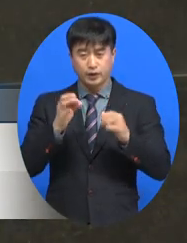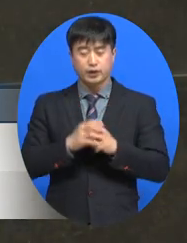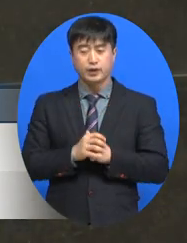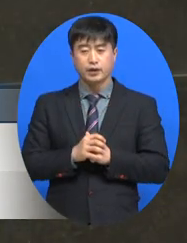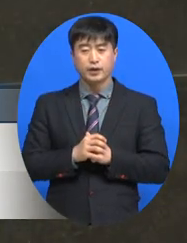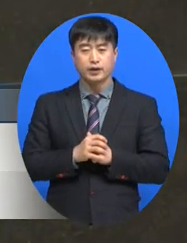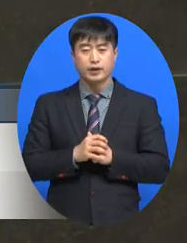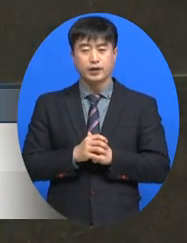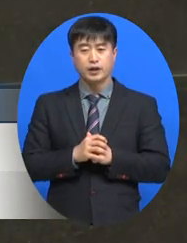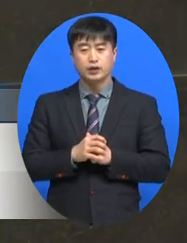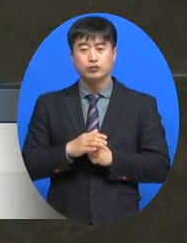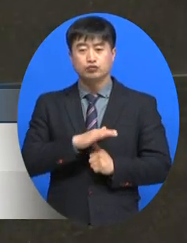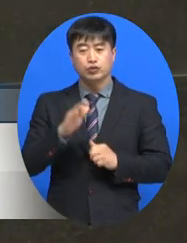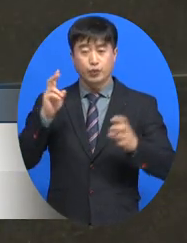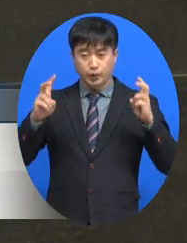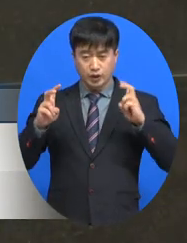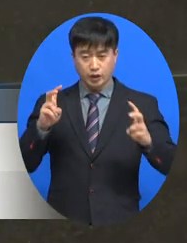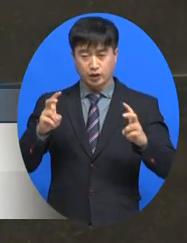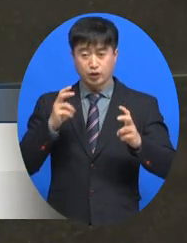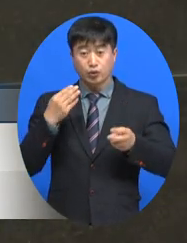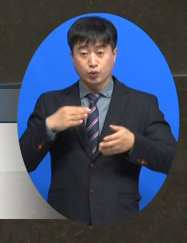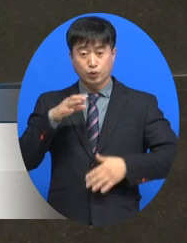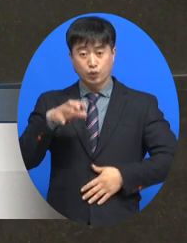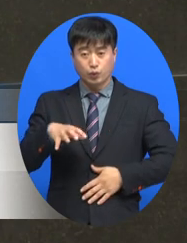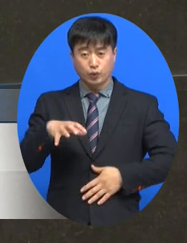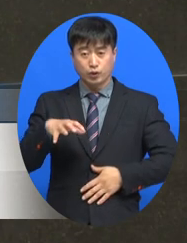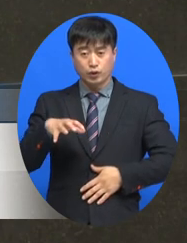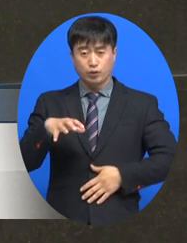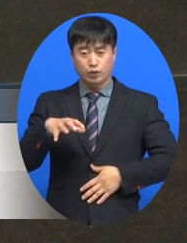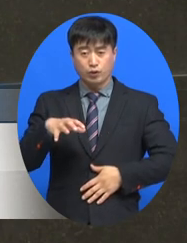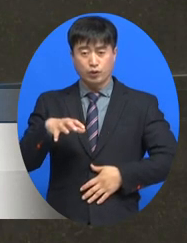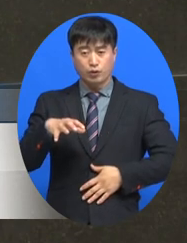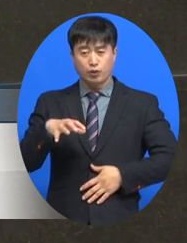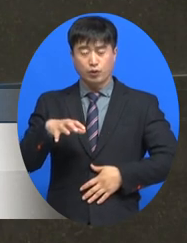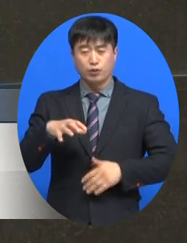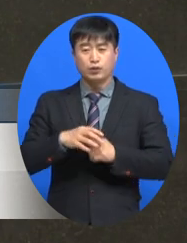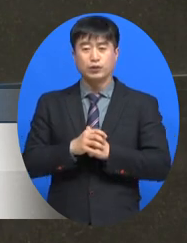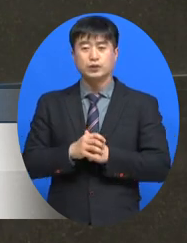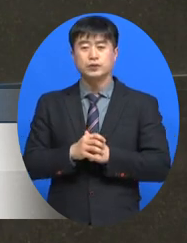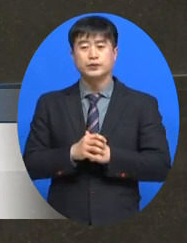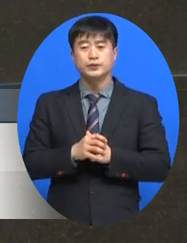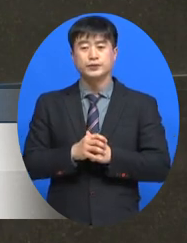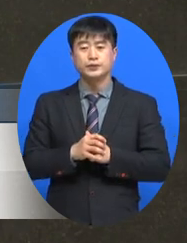다해서 우리 기업들이 경기도에서 아주